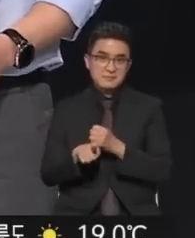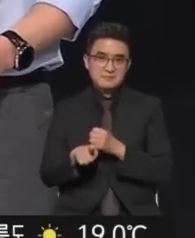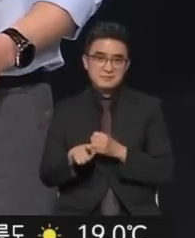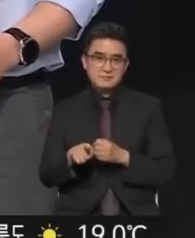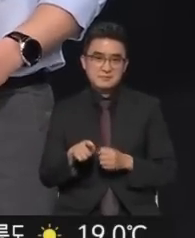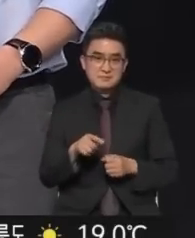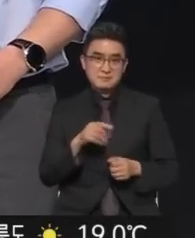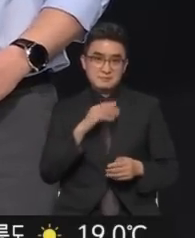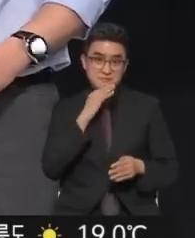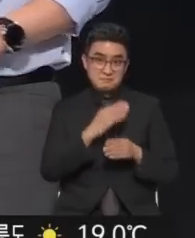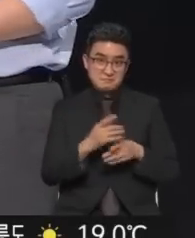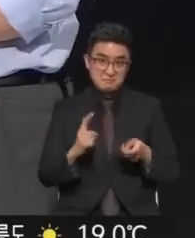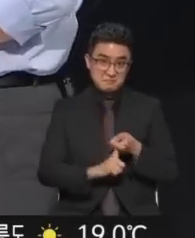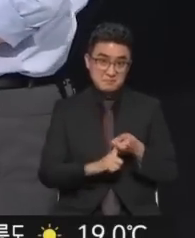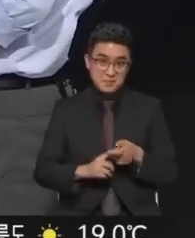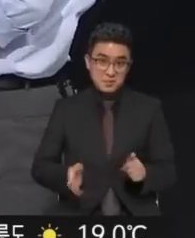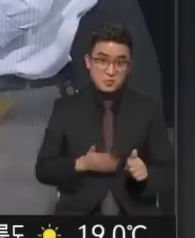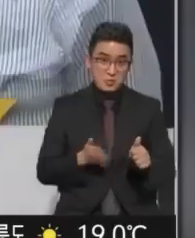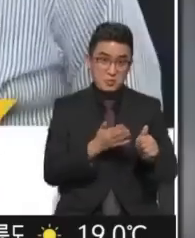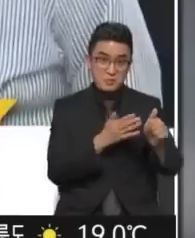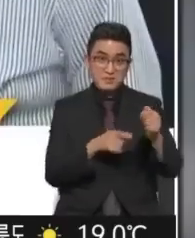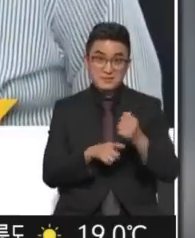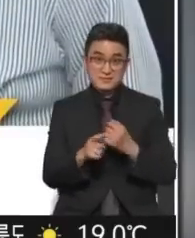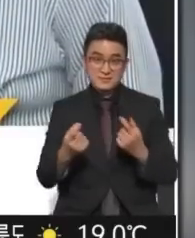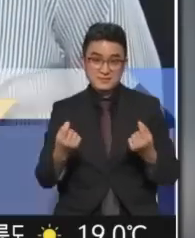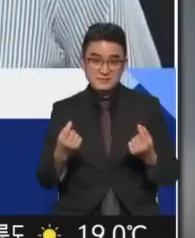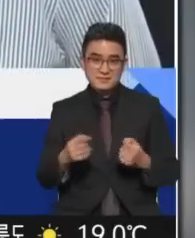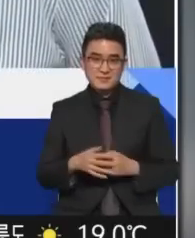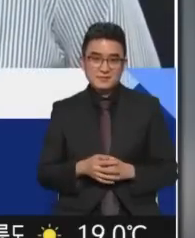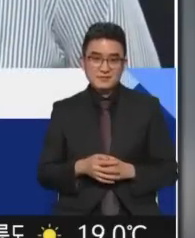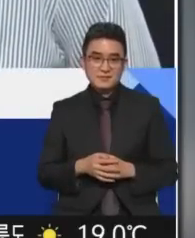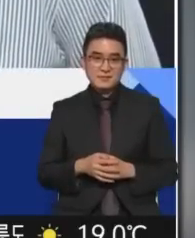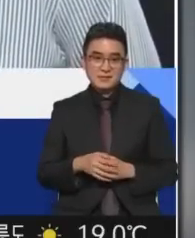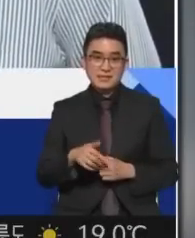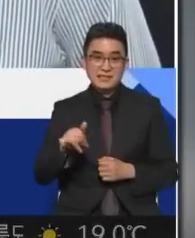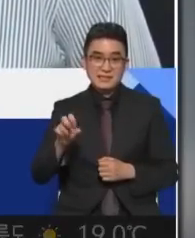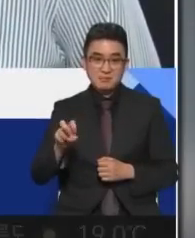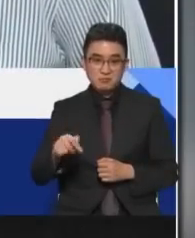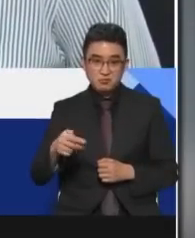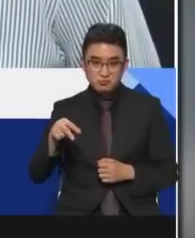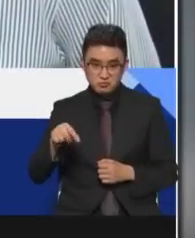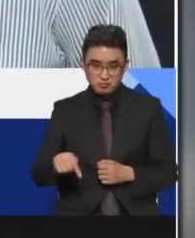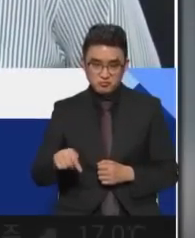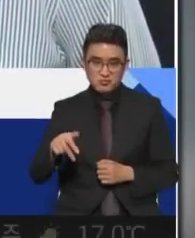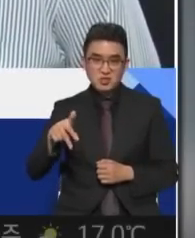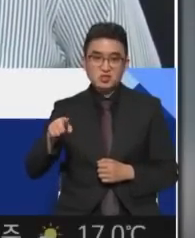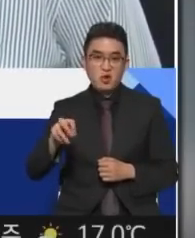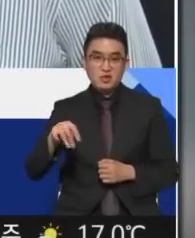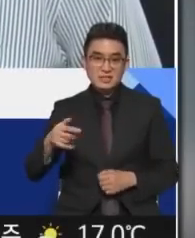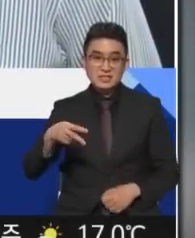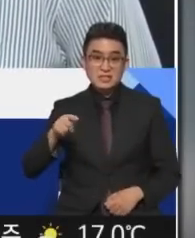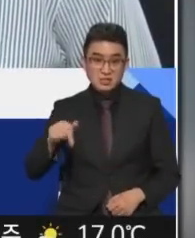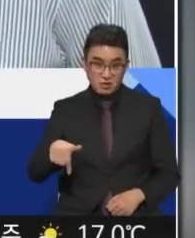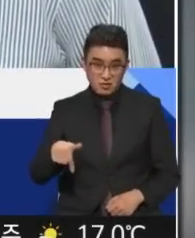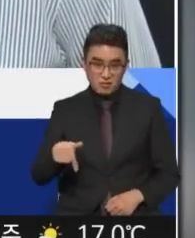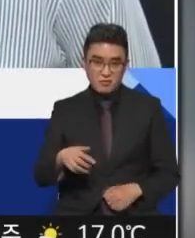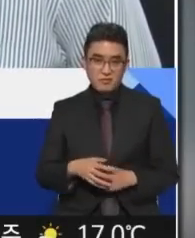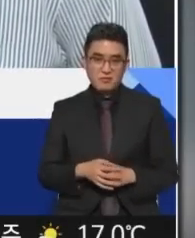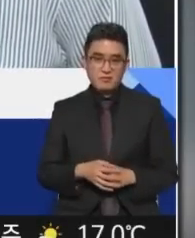종북몰입니다. 김문수, 정진석, 이런 분들이